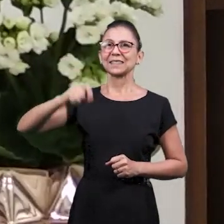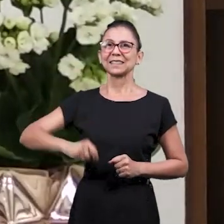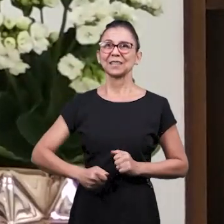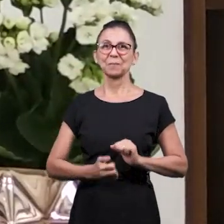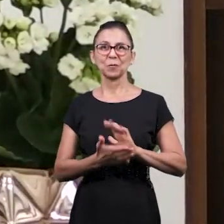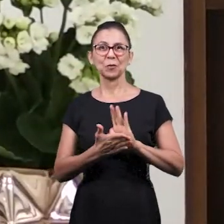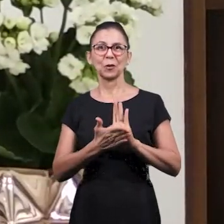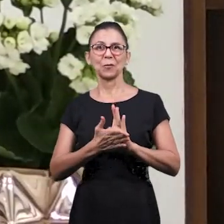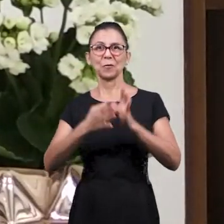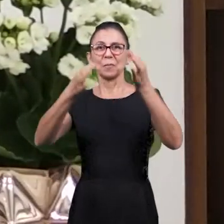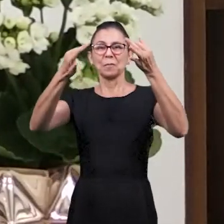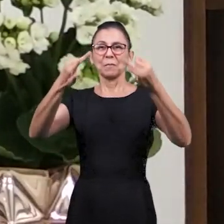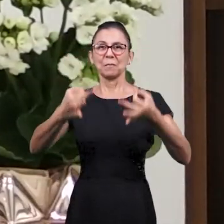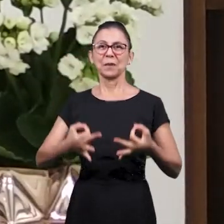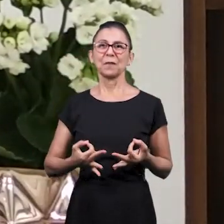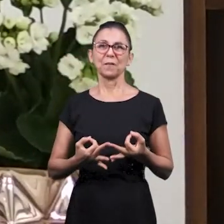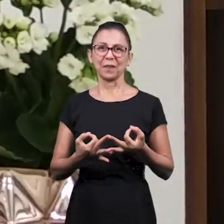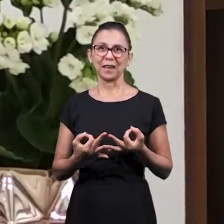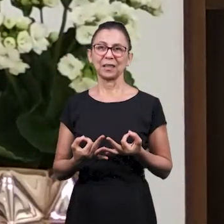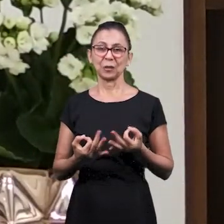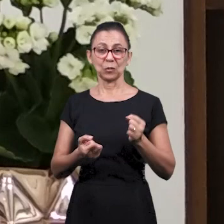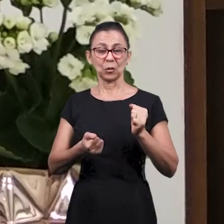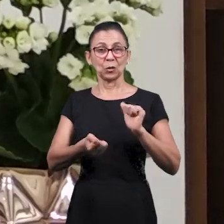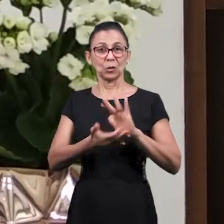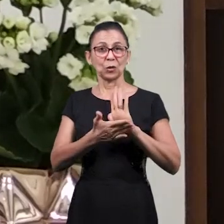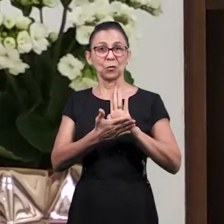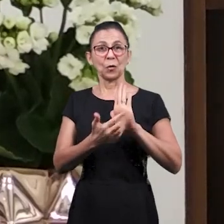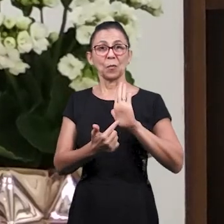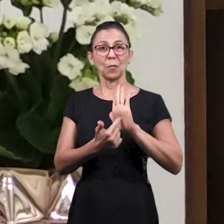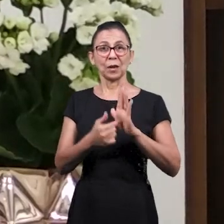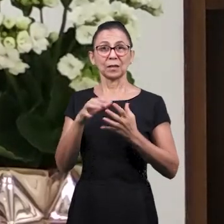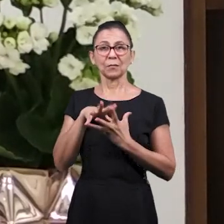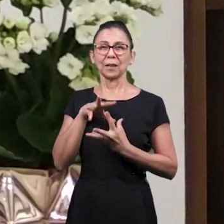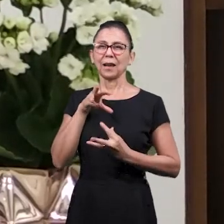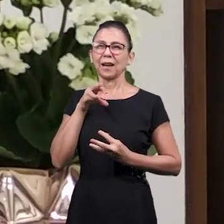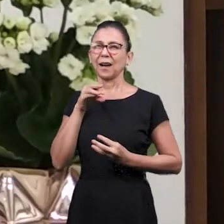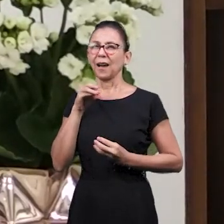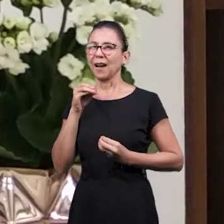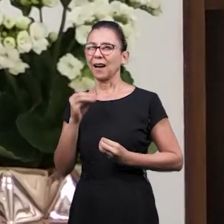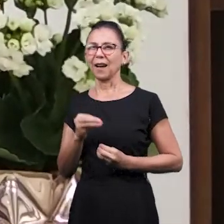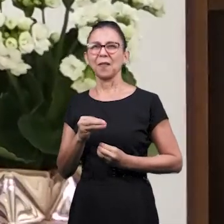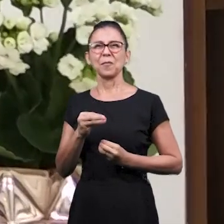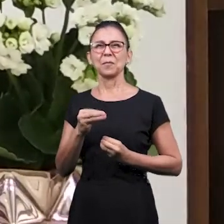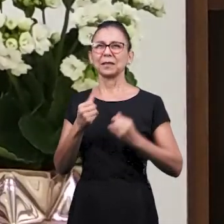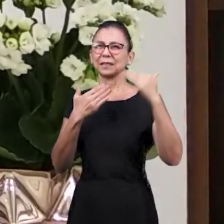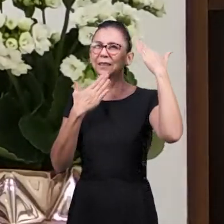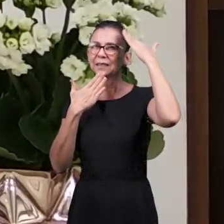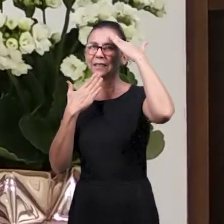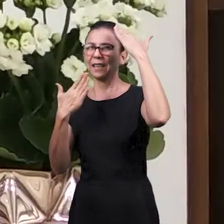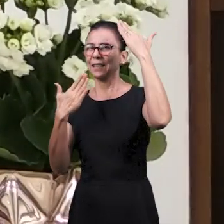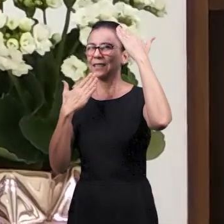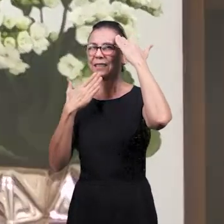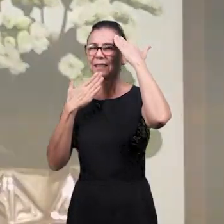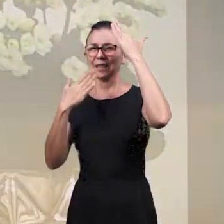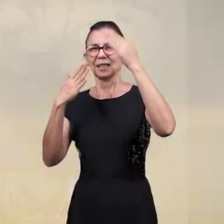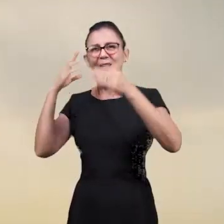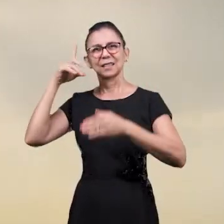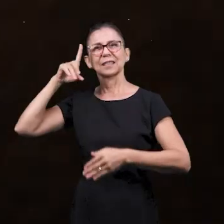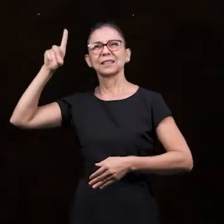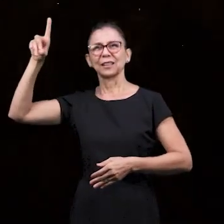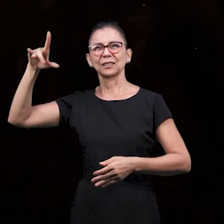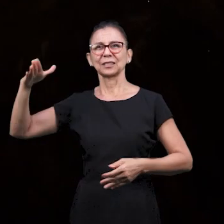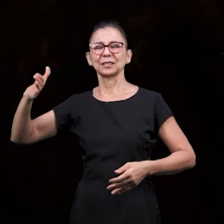призову, хвалу из сердца, которое было искуплено великой любовью нашего